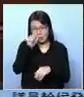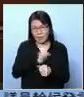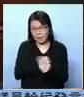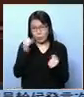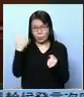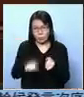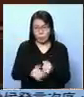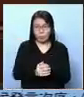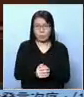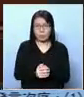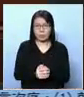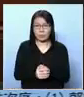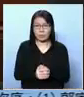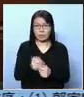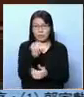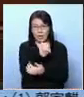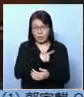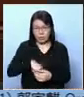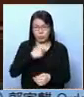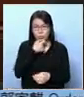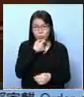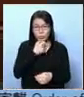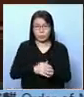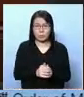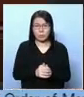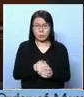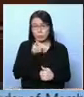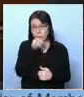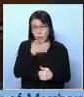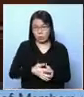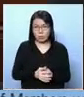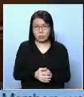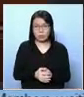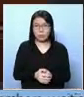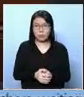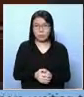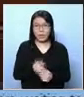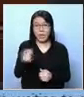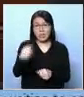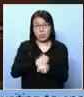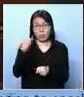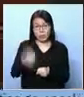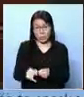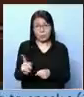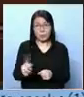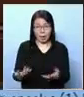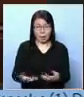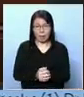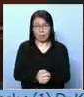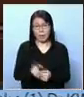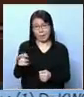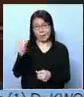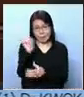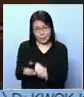到。往往反對派就佢好鍾意嘅就係提出嚟嘅就係點解你做唔到，點解你答